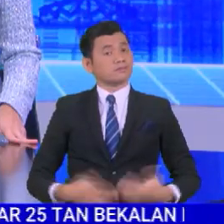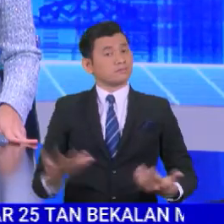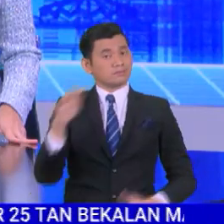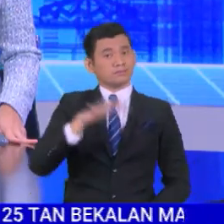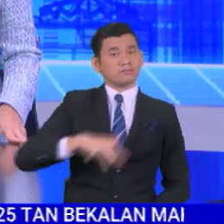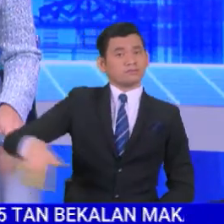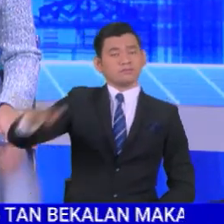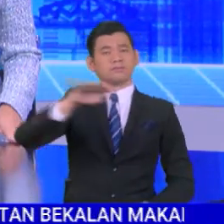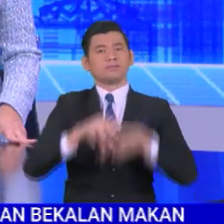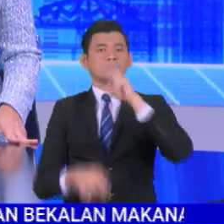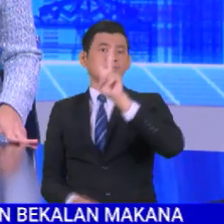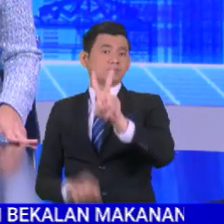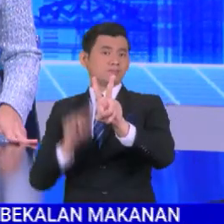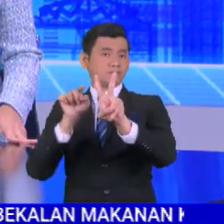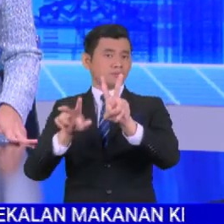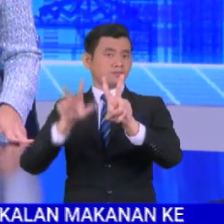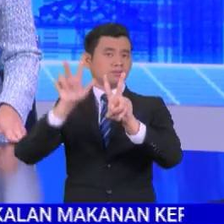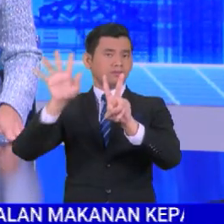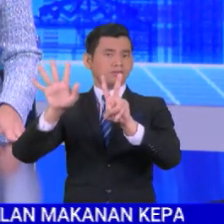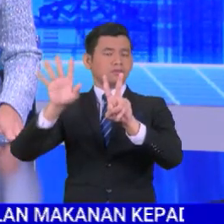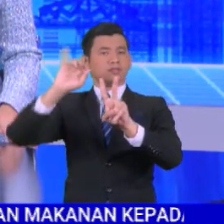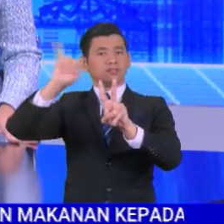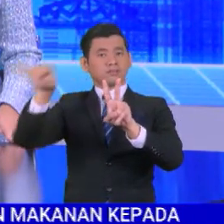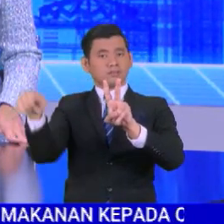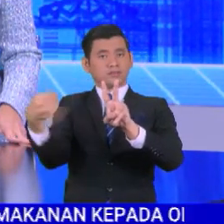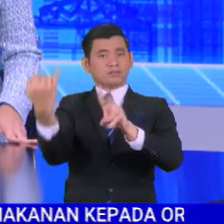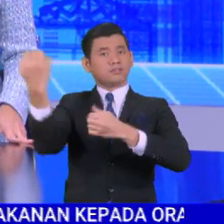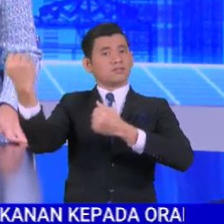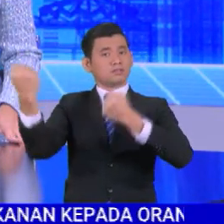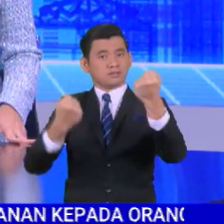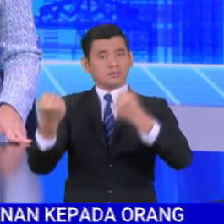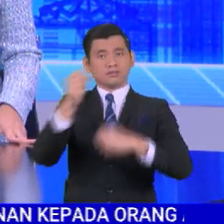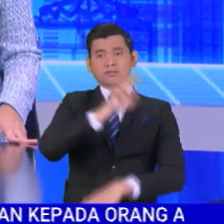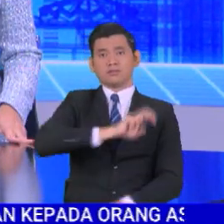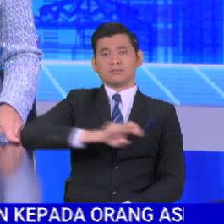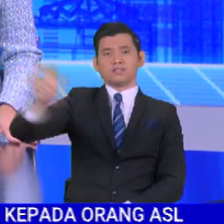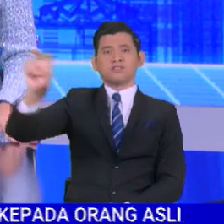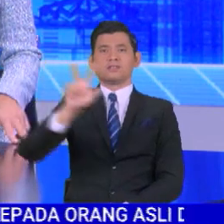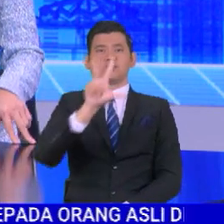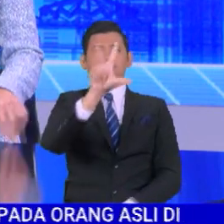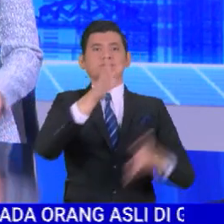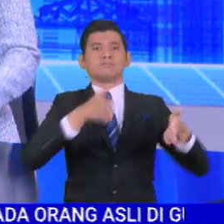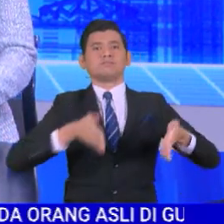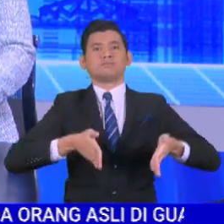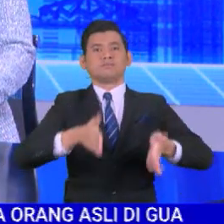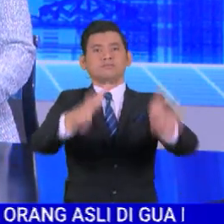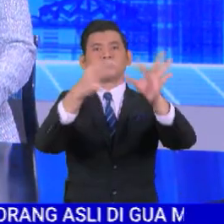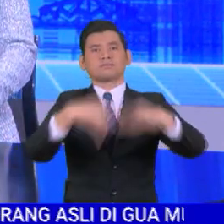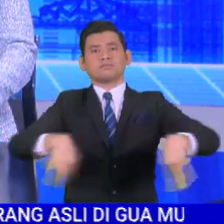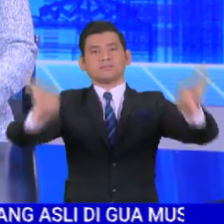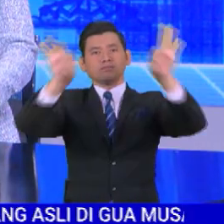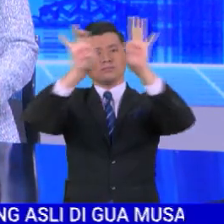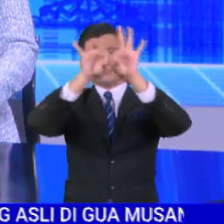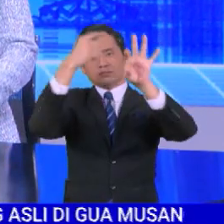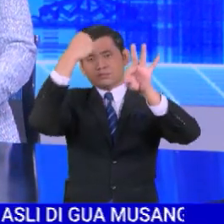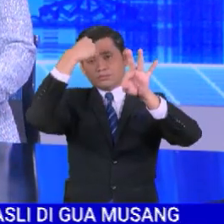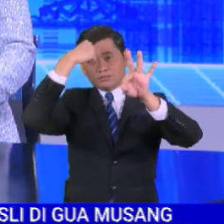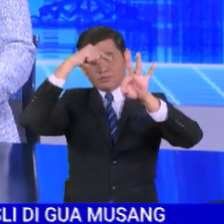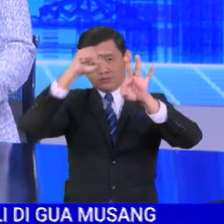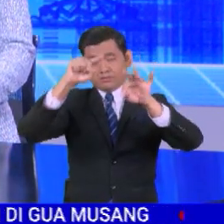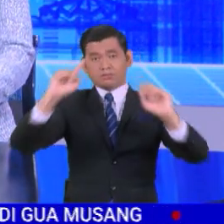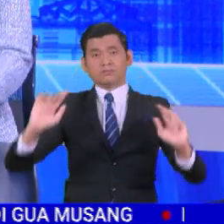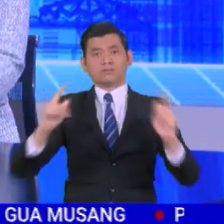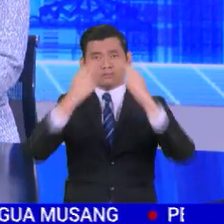Kira-kira 2.35 juta kenderaan direkodkan di tiga lebuh raya utama susulan cuti perayaan Tahun Baharu Cina yang